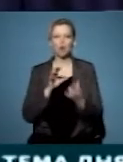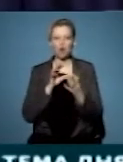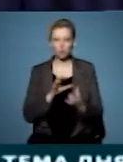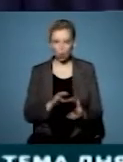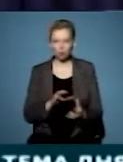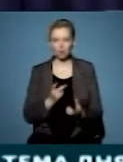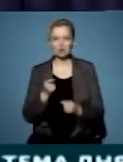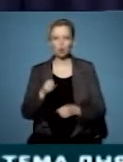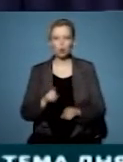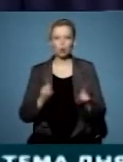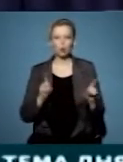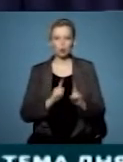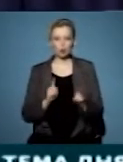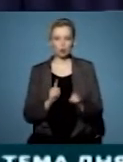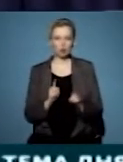автобуси, для того, щоб